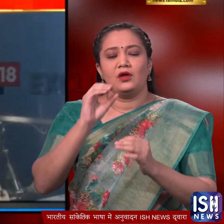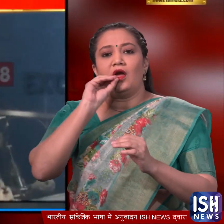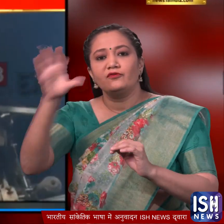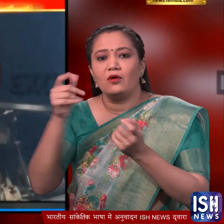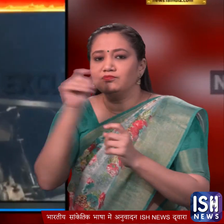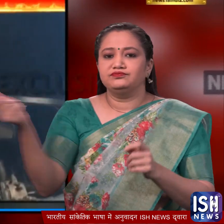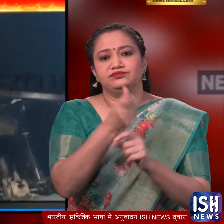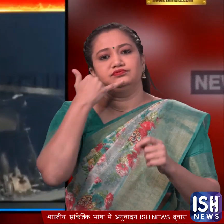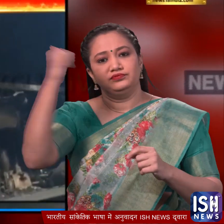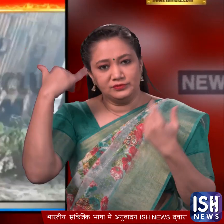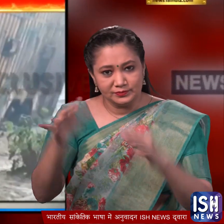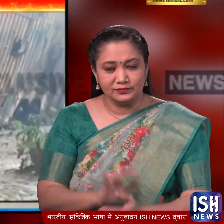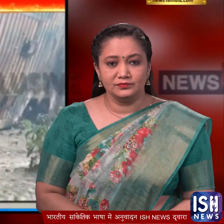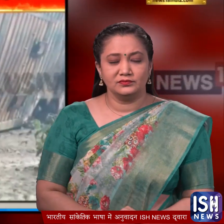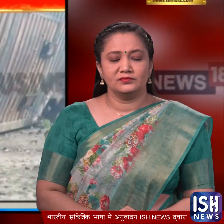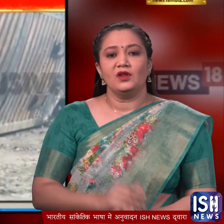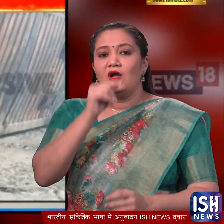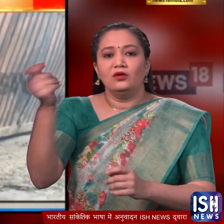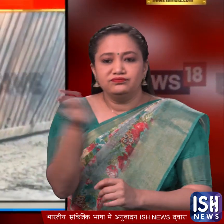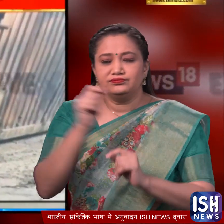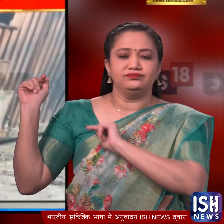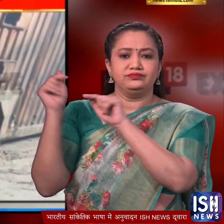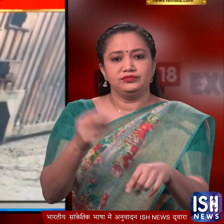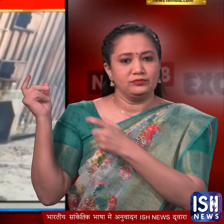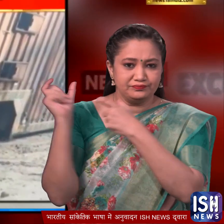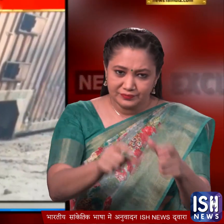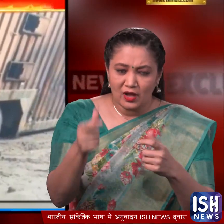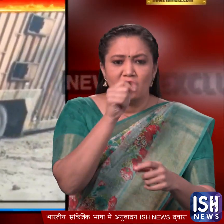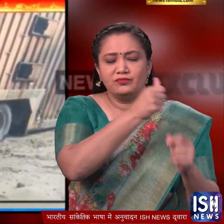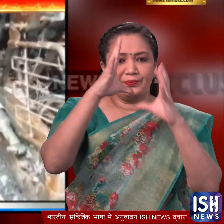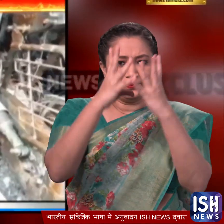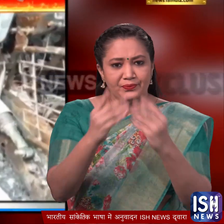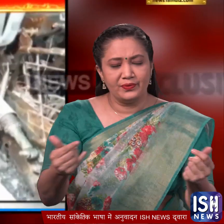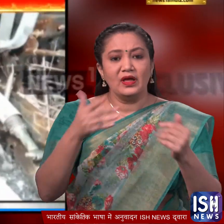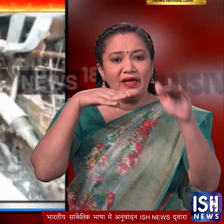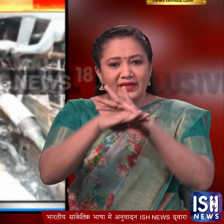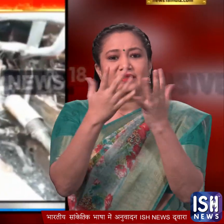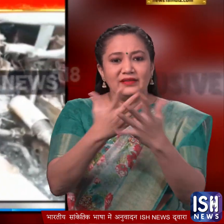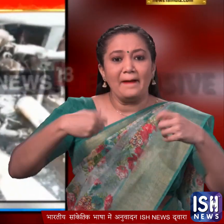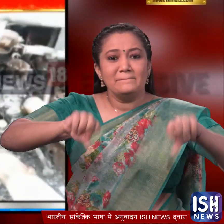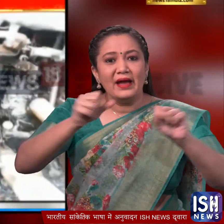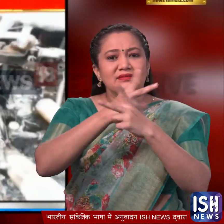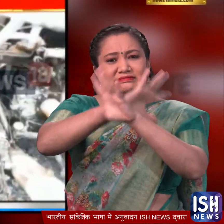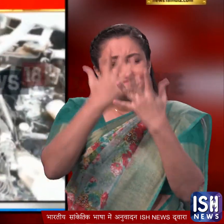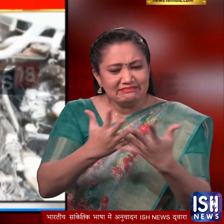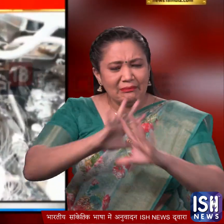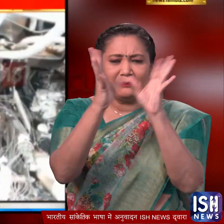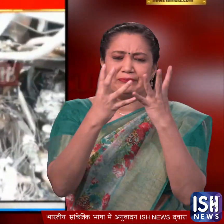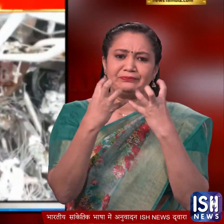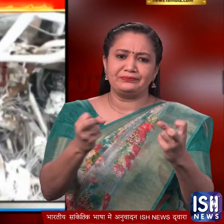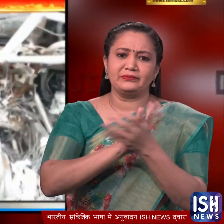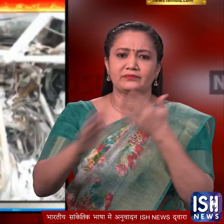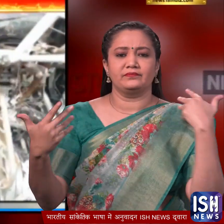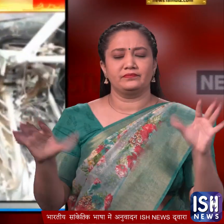की जानकारी दमकल विभाग को दी। जानकारी मिलने के बाद फायर ब्रिगेड के लोगों ने आग बुझा दी, लेकिन वो ट्रक और उसमें रखी मोटरसाइकिलें और दूसरी